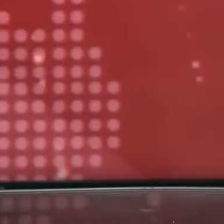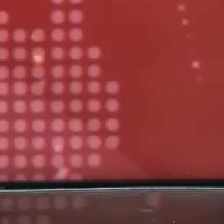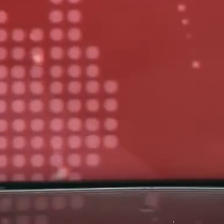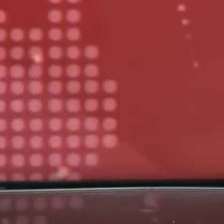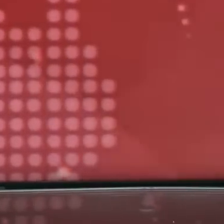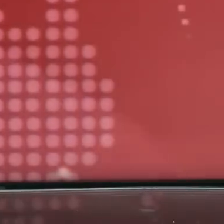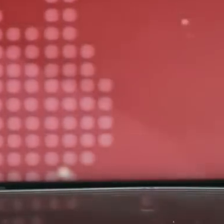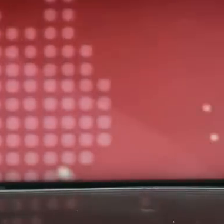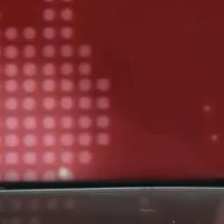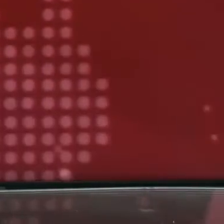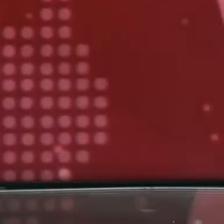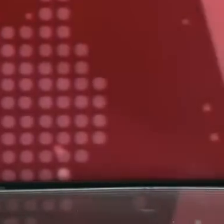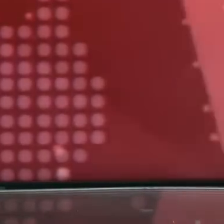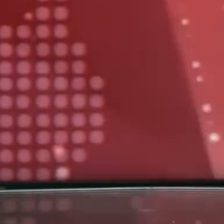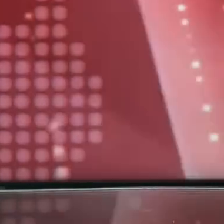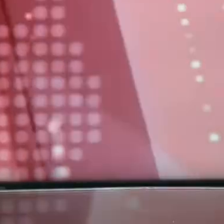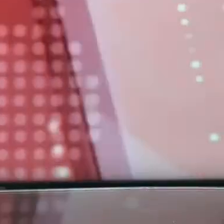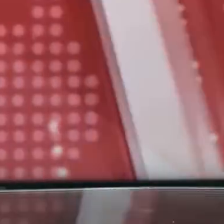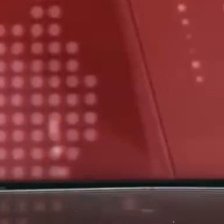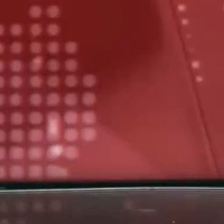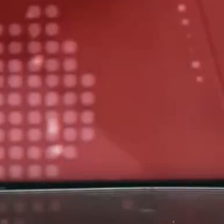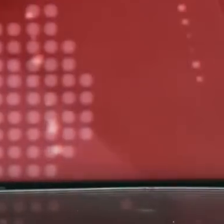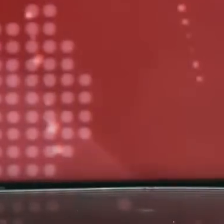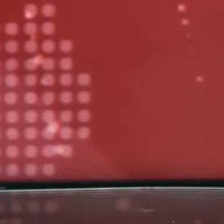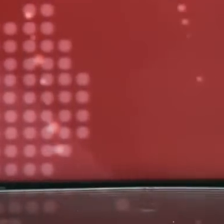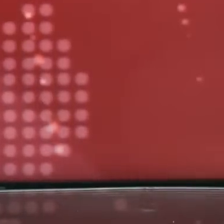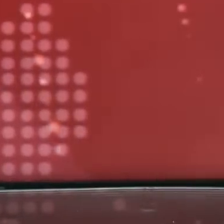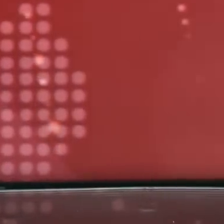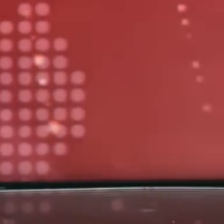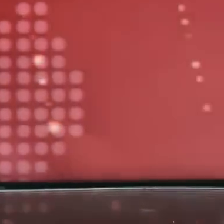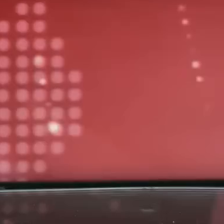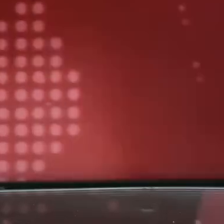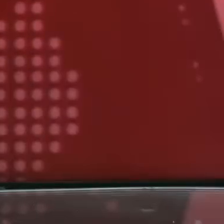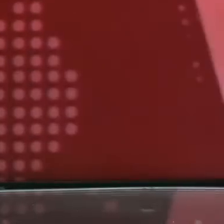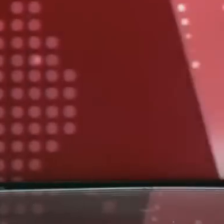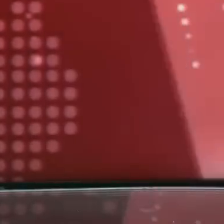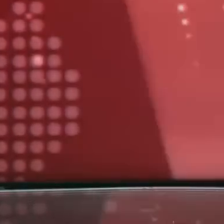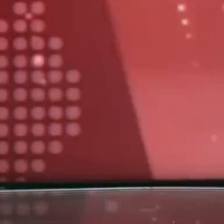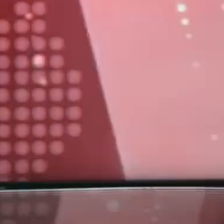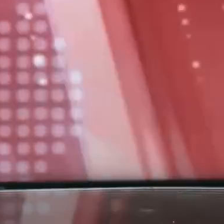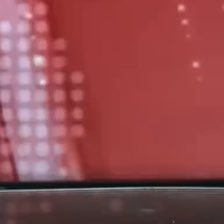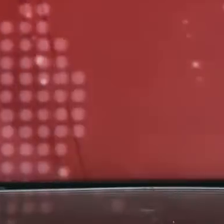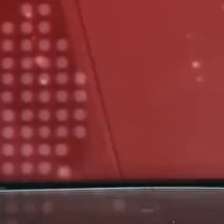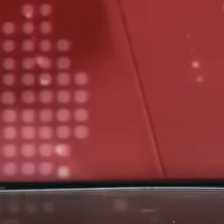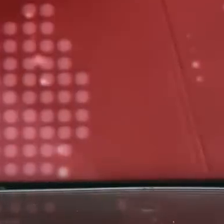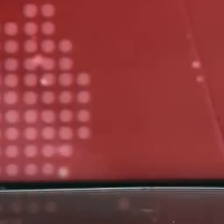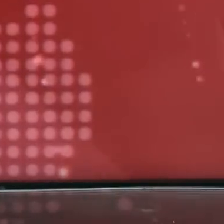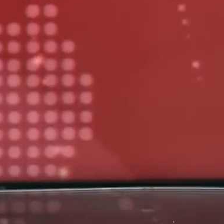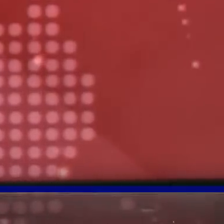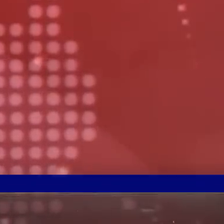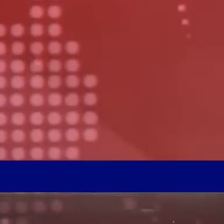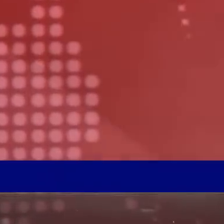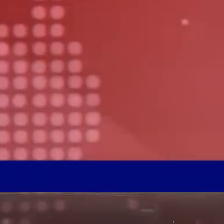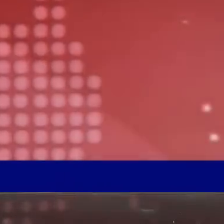አክሊሉ ነኝ። እስከ ዜናዎቻችን ፍጻሜ ድረስ አብራችሁን ቆዩ። በቅድሚያ ወደ መጀመሪያዎቹ ዜና አልፋለሁ።